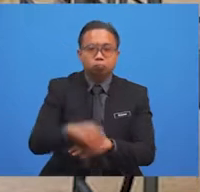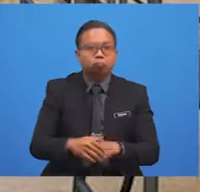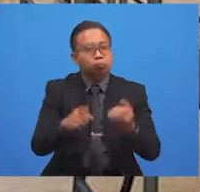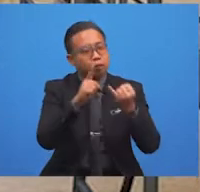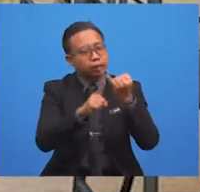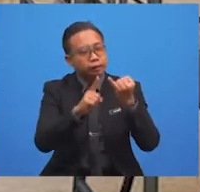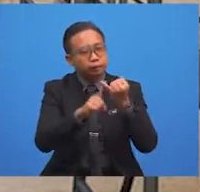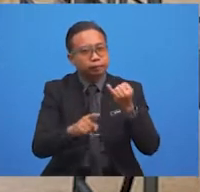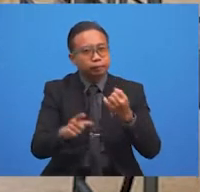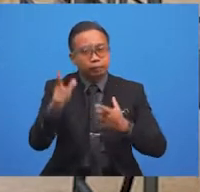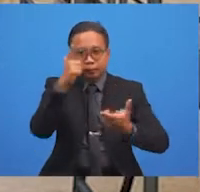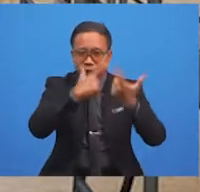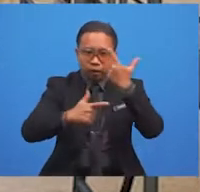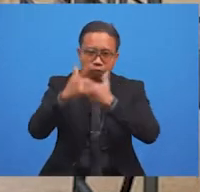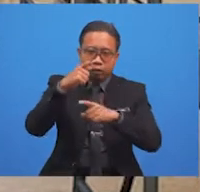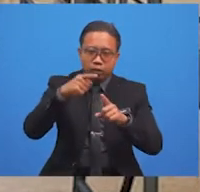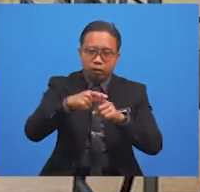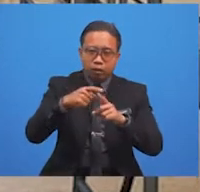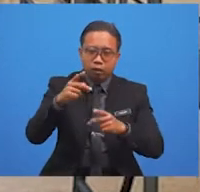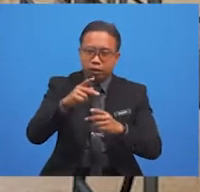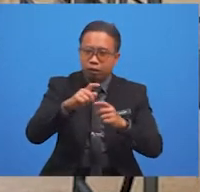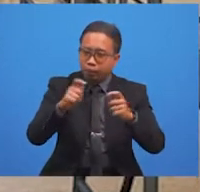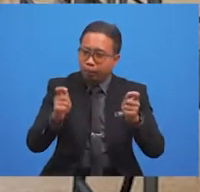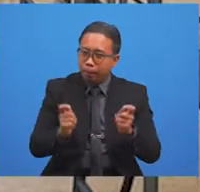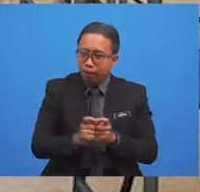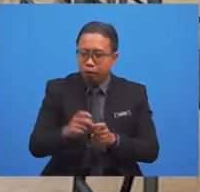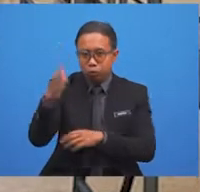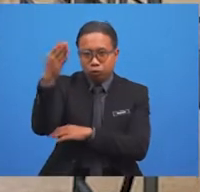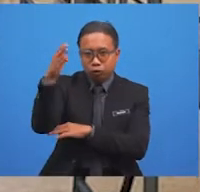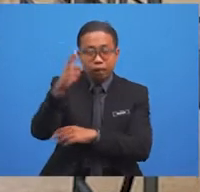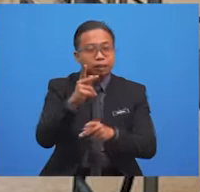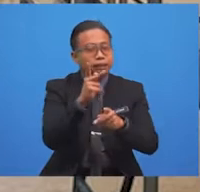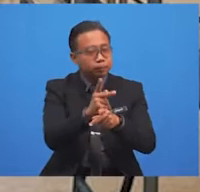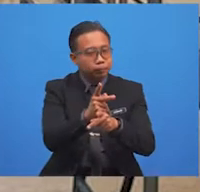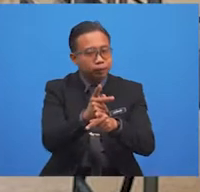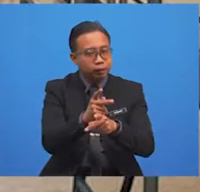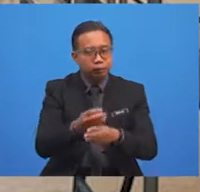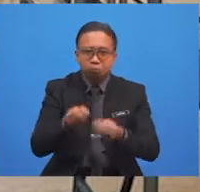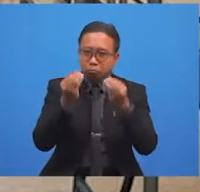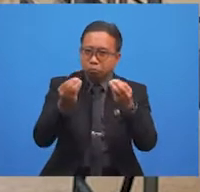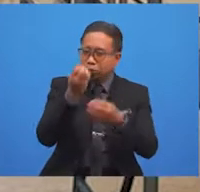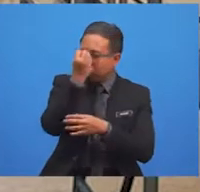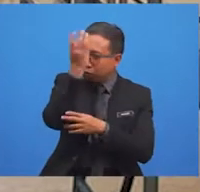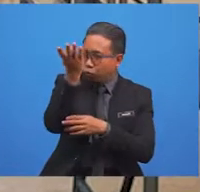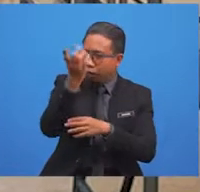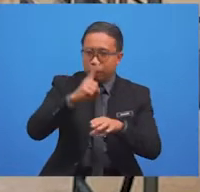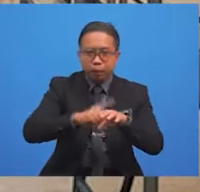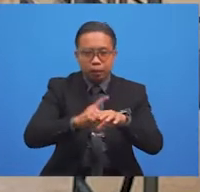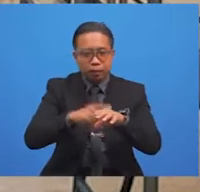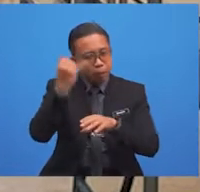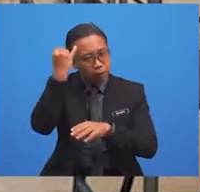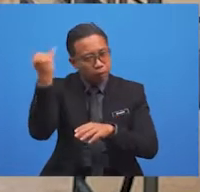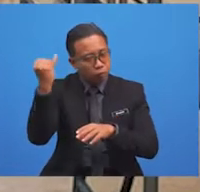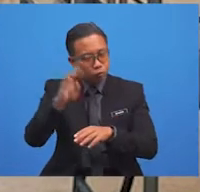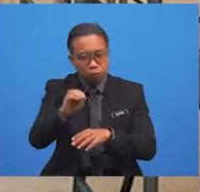Akhir sekali, lawatan ke kawasan hutan simpan dapat memberi maklumat kepada murid